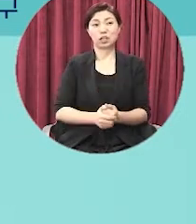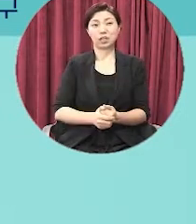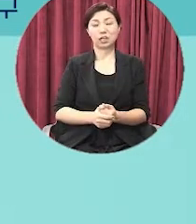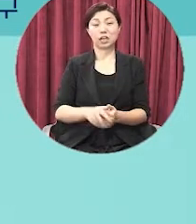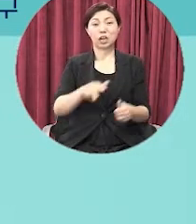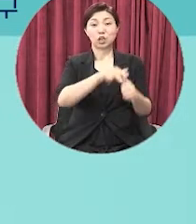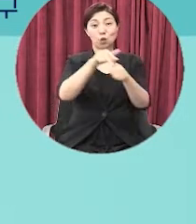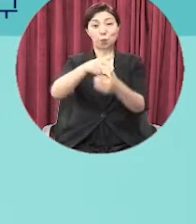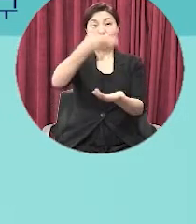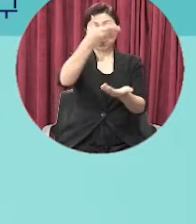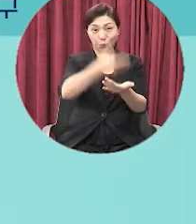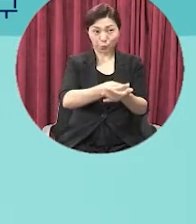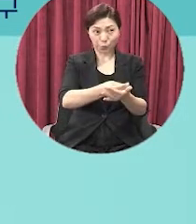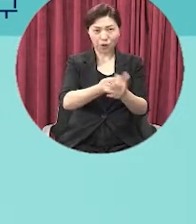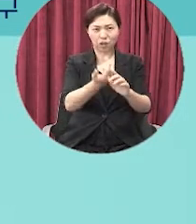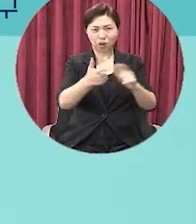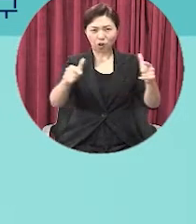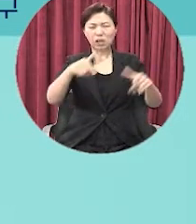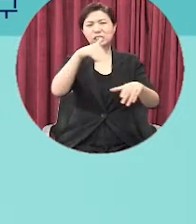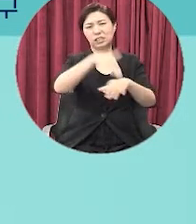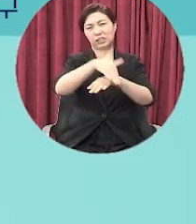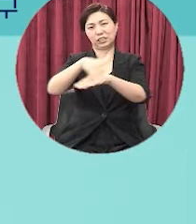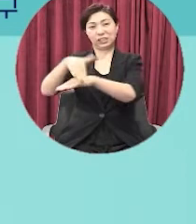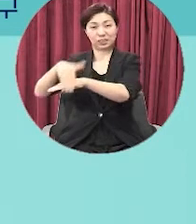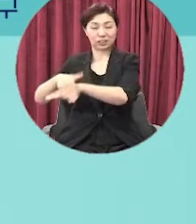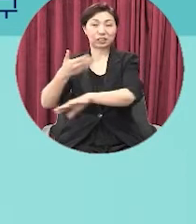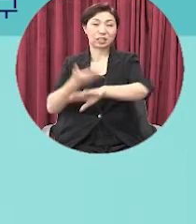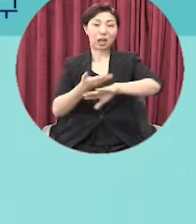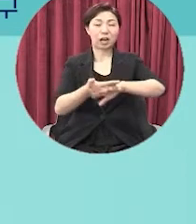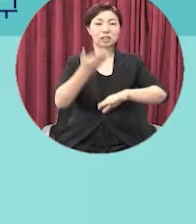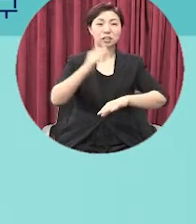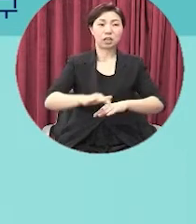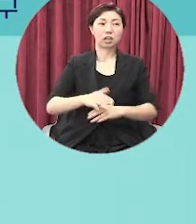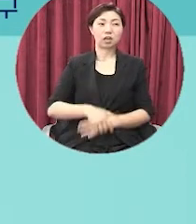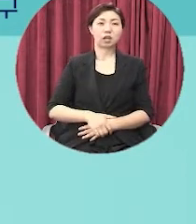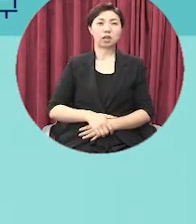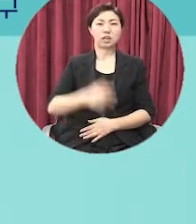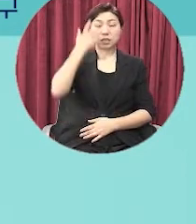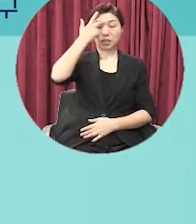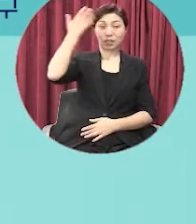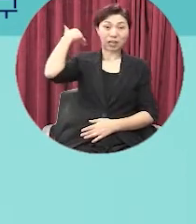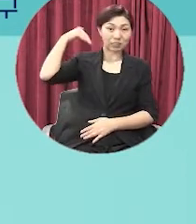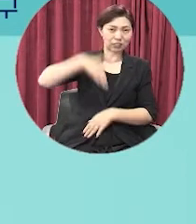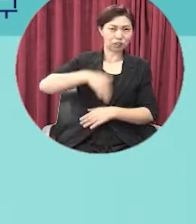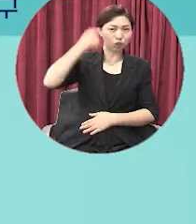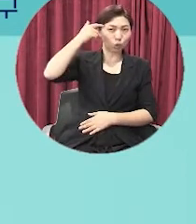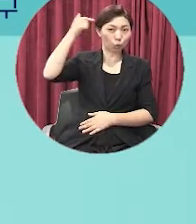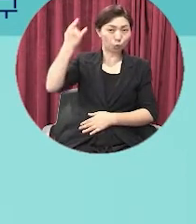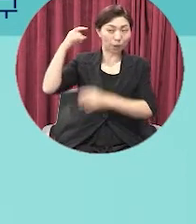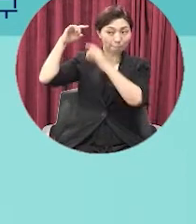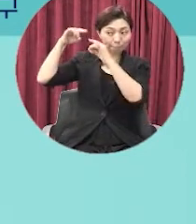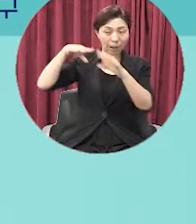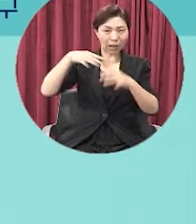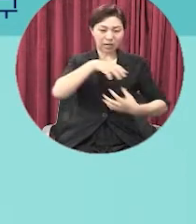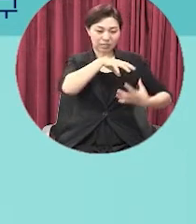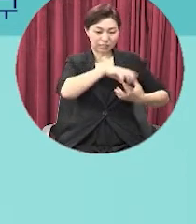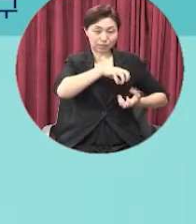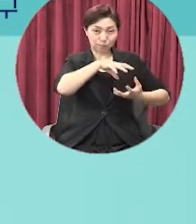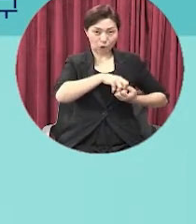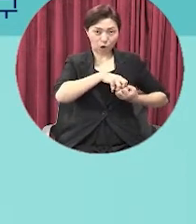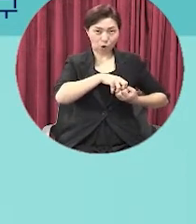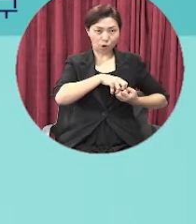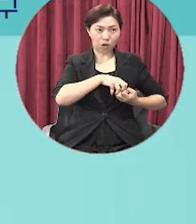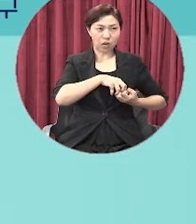아퍼서 쇼 주님을 개개 다는게 있습니다 이렇게 뭐 4 고전적으로 는데 내파 심 전부 뭐 emg 오지